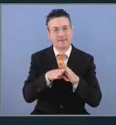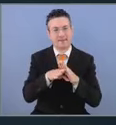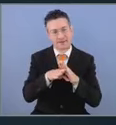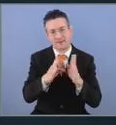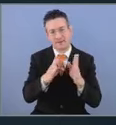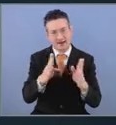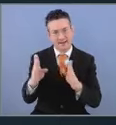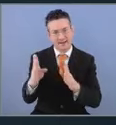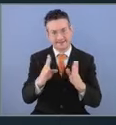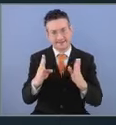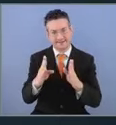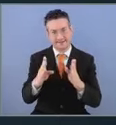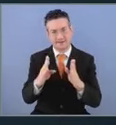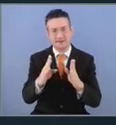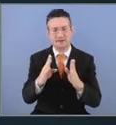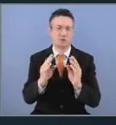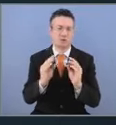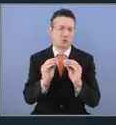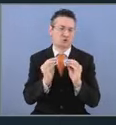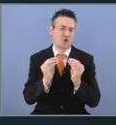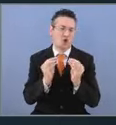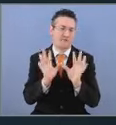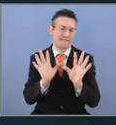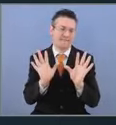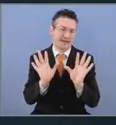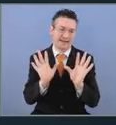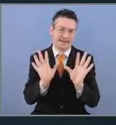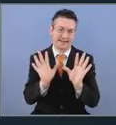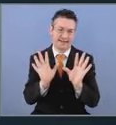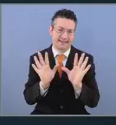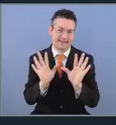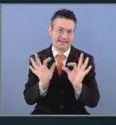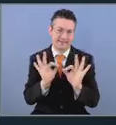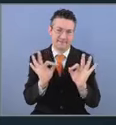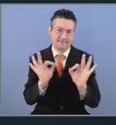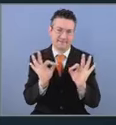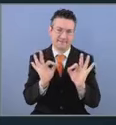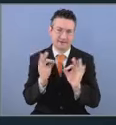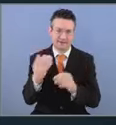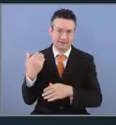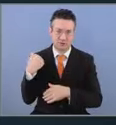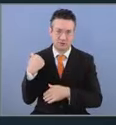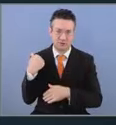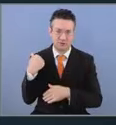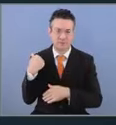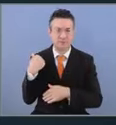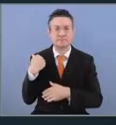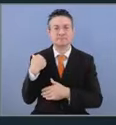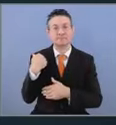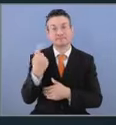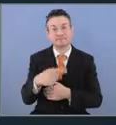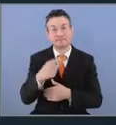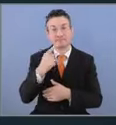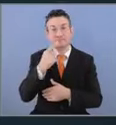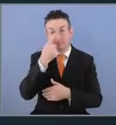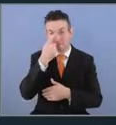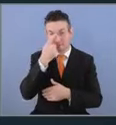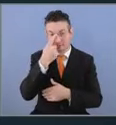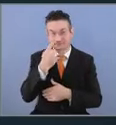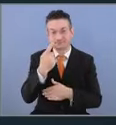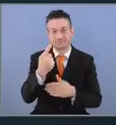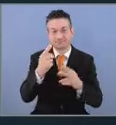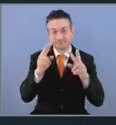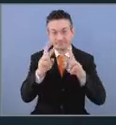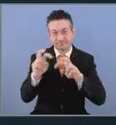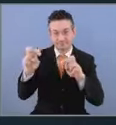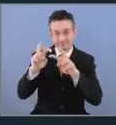siamo una di, diciamo, abbiamo portato avanti un progetto in partenariato con un organismo di ricerca pubblico